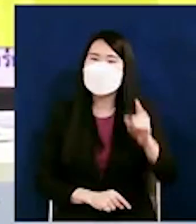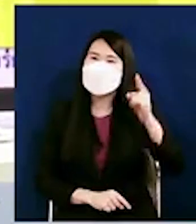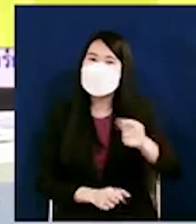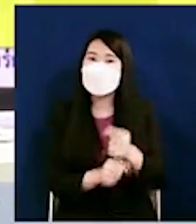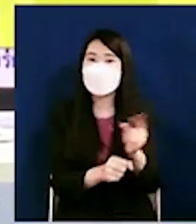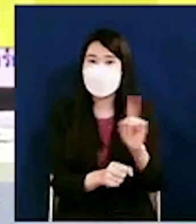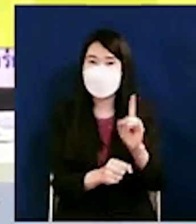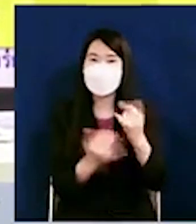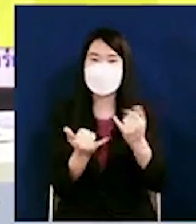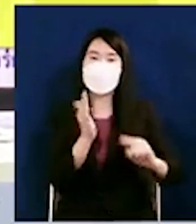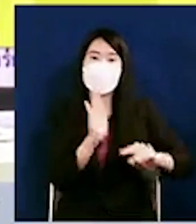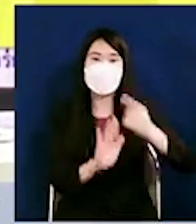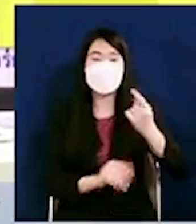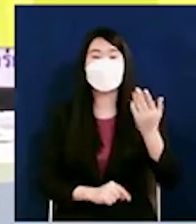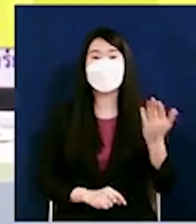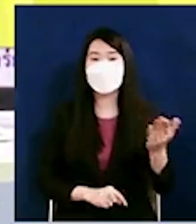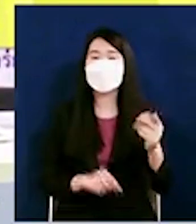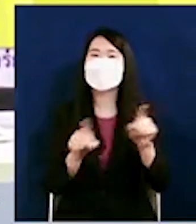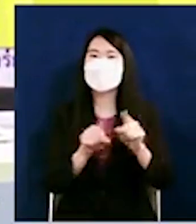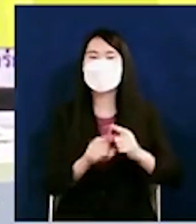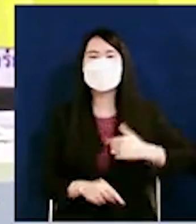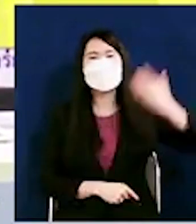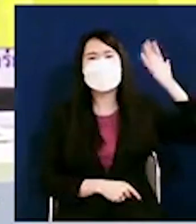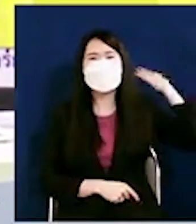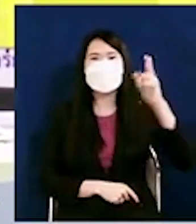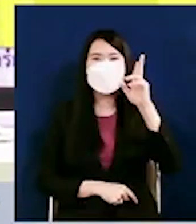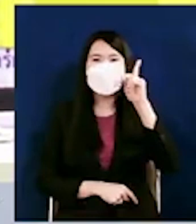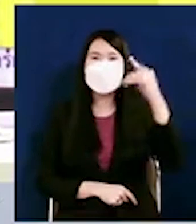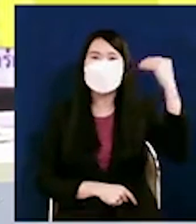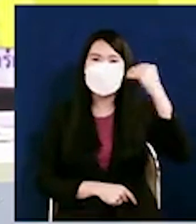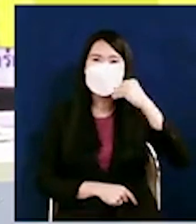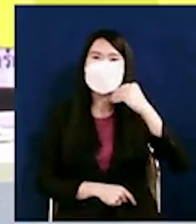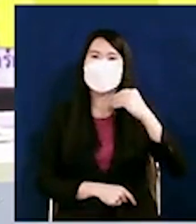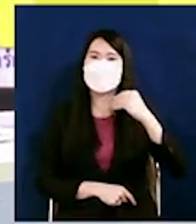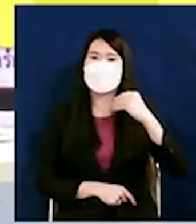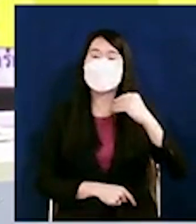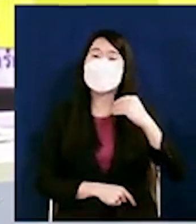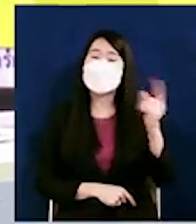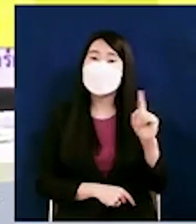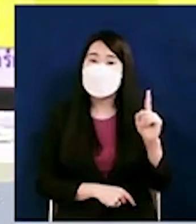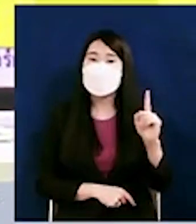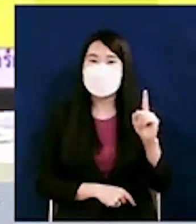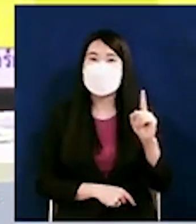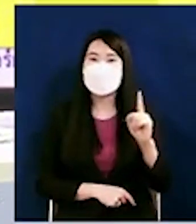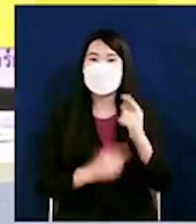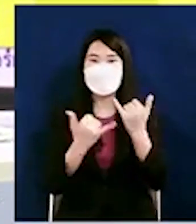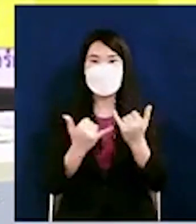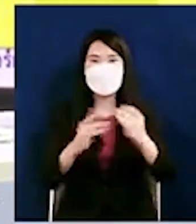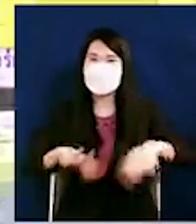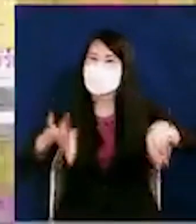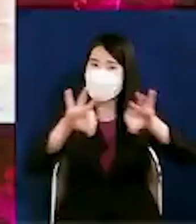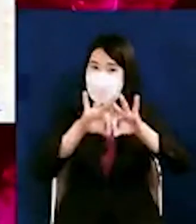ครับขออนุญาตเริ่มต้นก่อนครับว่าเหมือนกับที่เราเคยแถลงข่าวมาเป็นระยะนะครับอันนี้เนี่ยเป็นสิ่ง